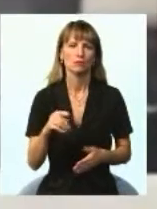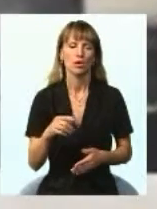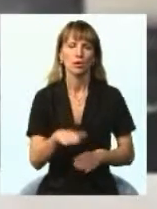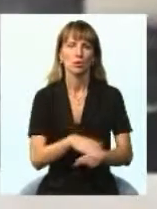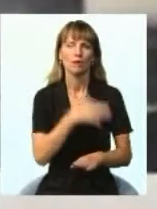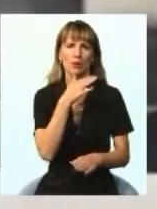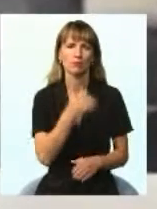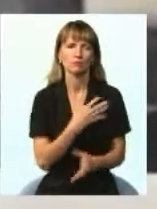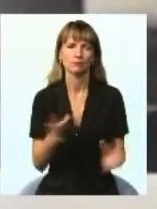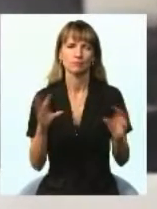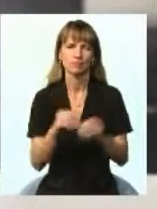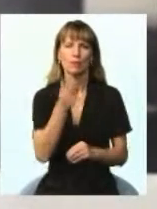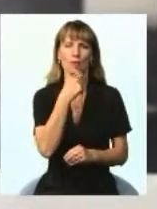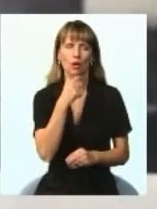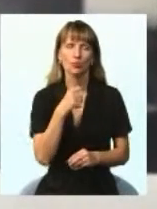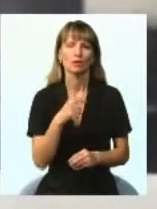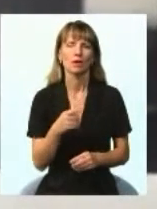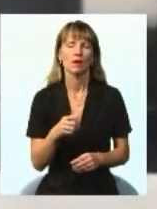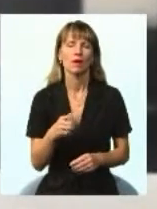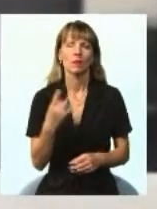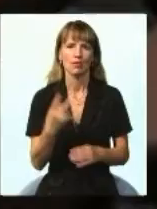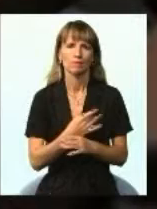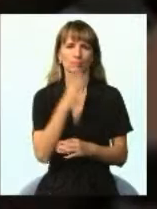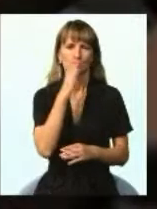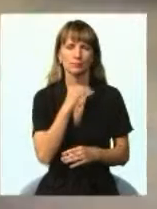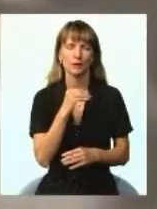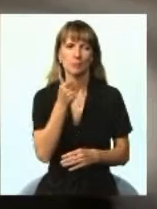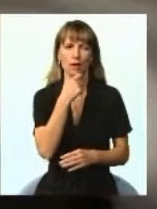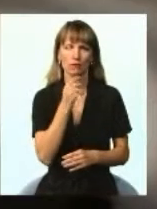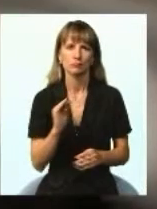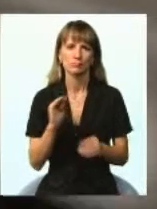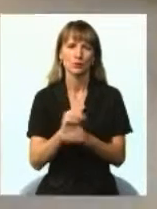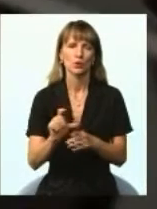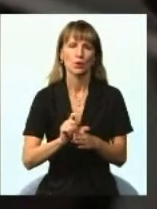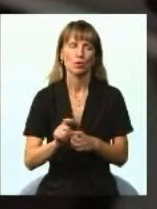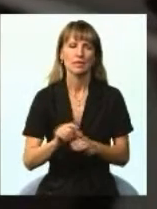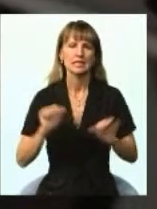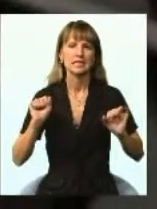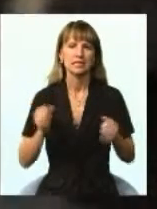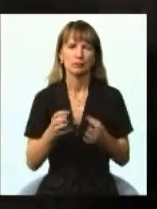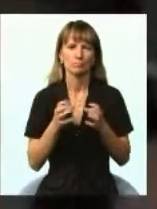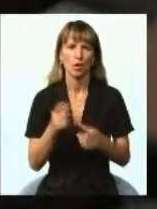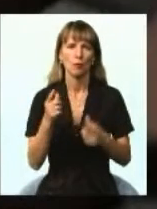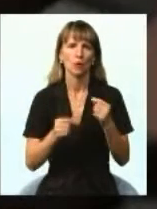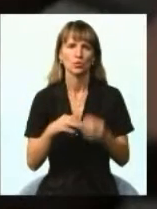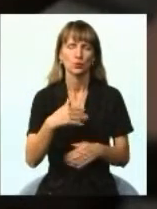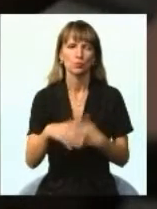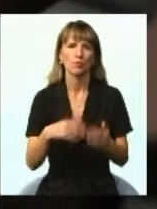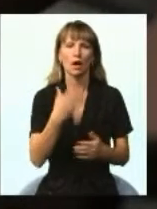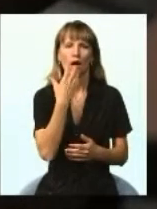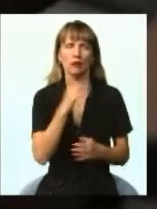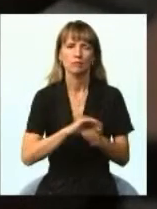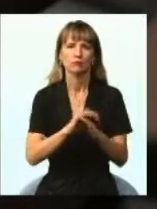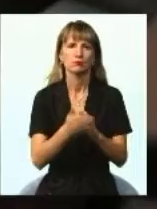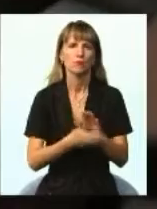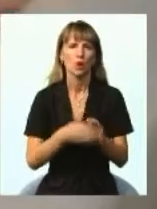продукти, і одного разу йому вдалося одягти морозиво в шоколад. Для цього він дуже сильно заморозив молочну суміш, і гаряча глазур не